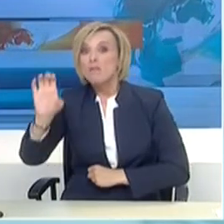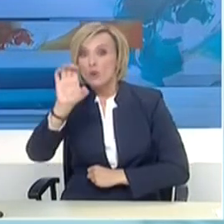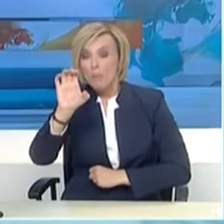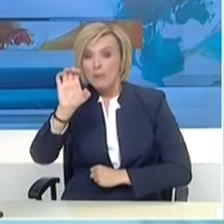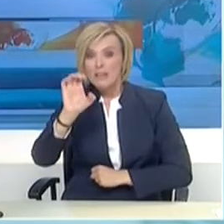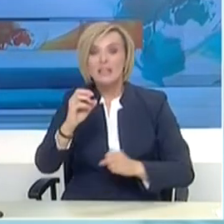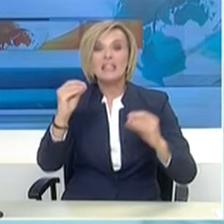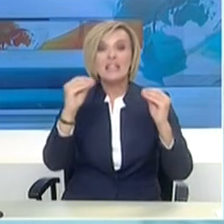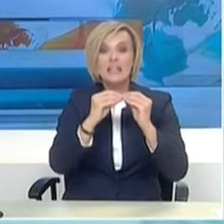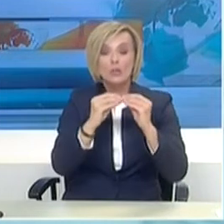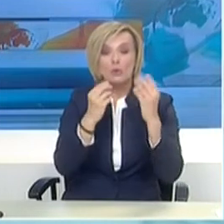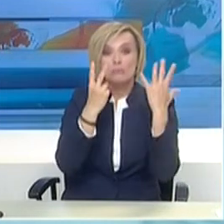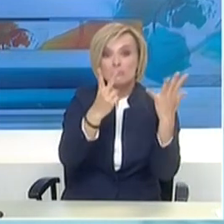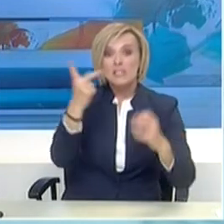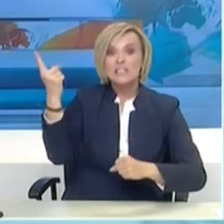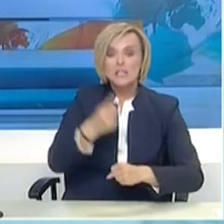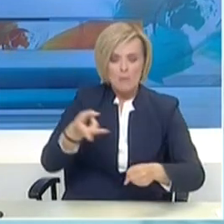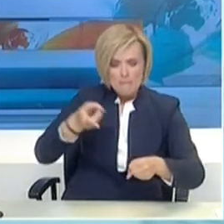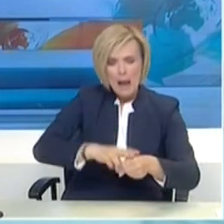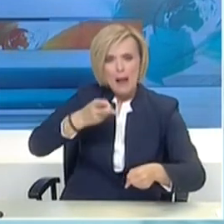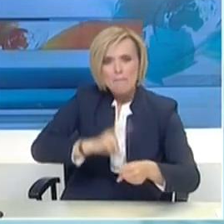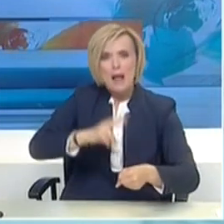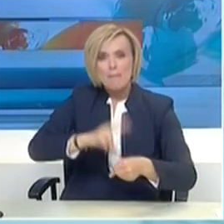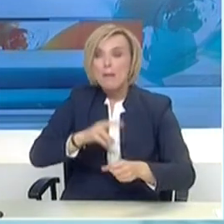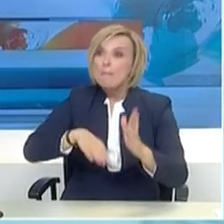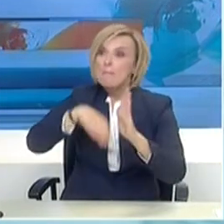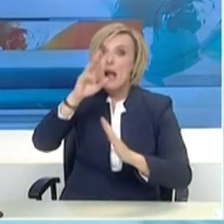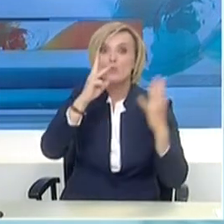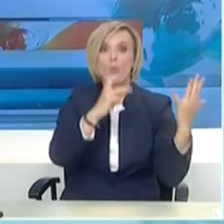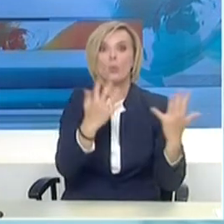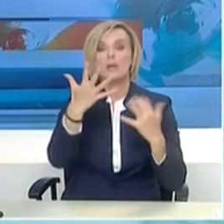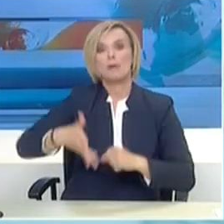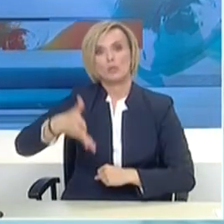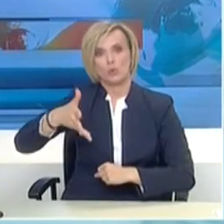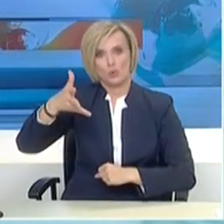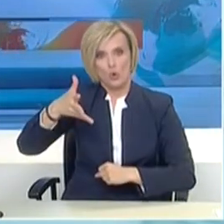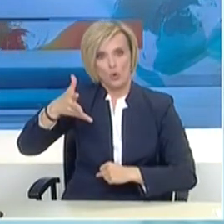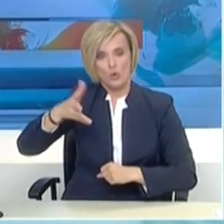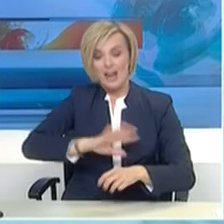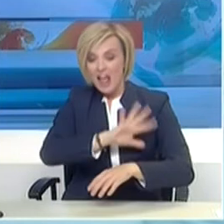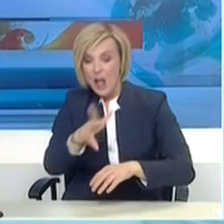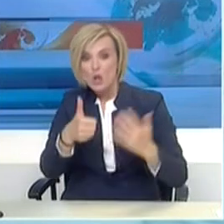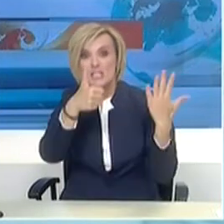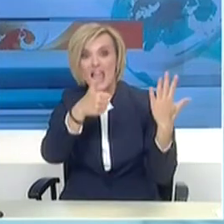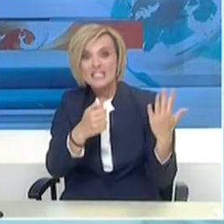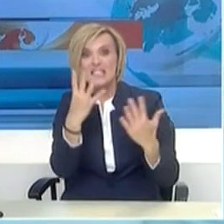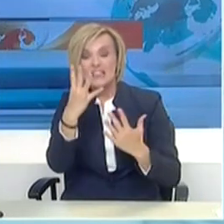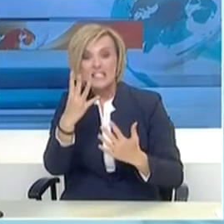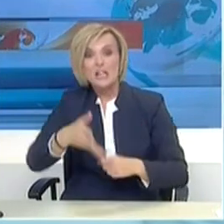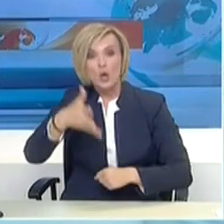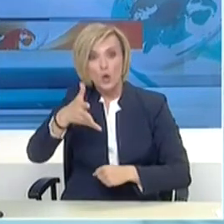85, μεταξύ 3 και 11% για τους 65 με 84 ετών, 1 με